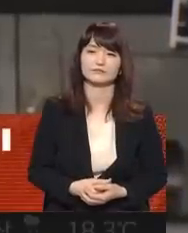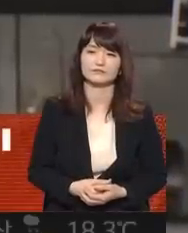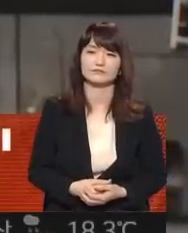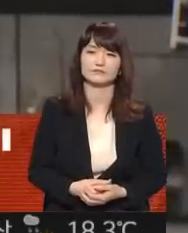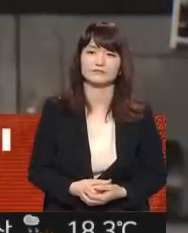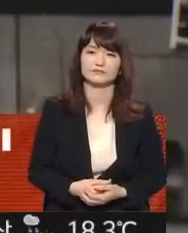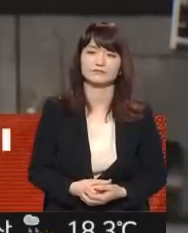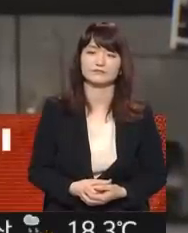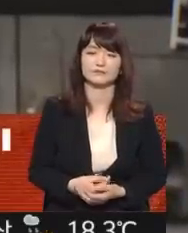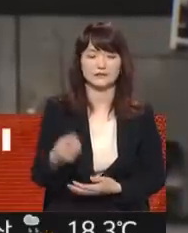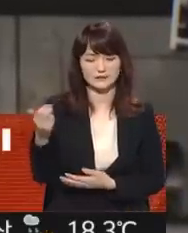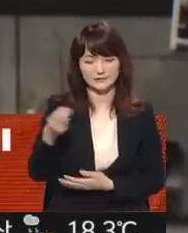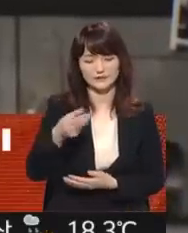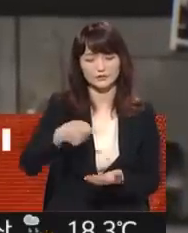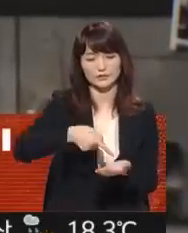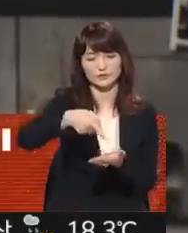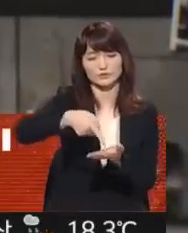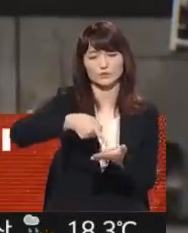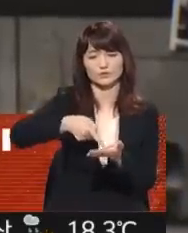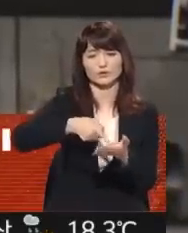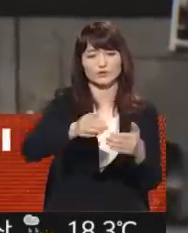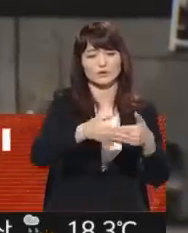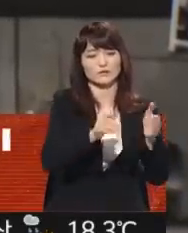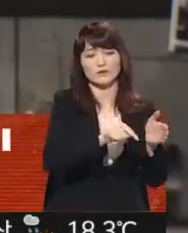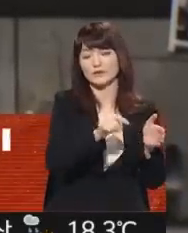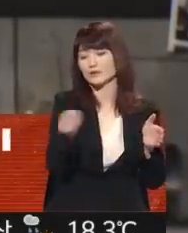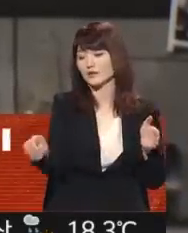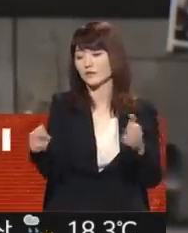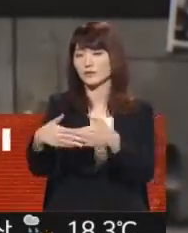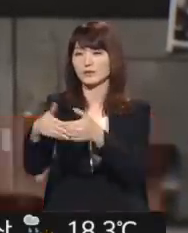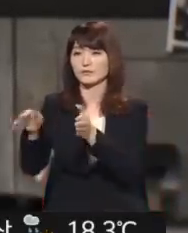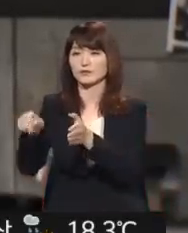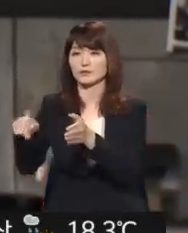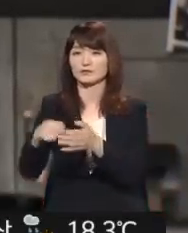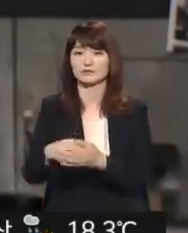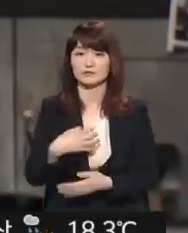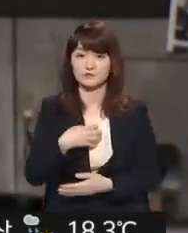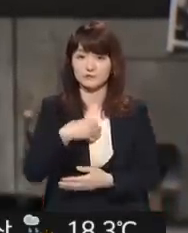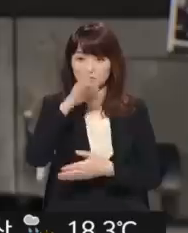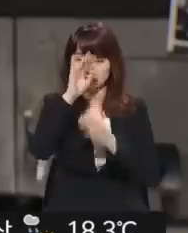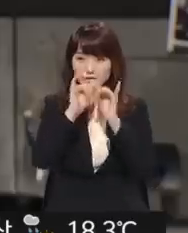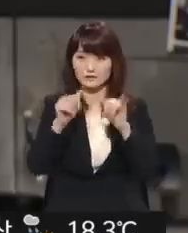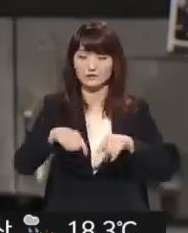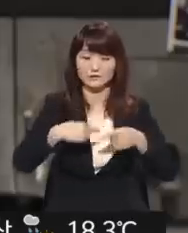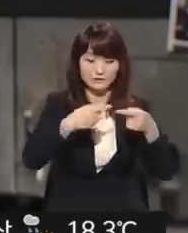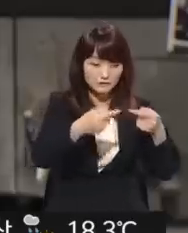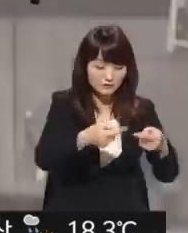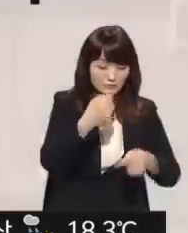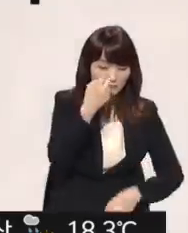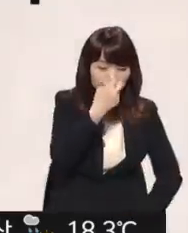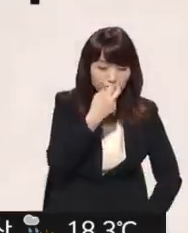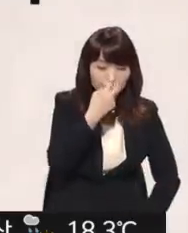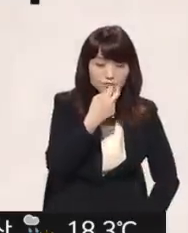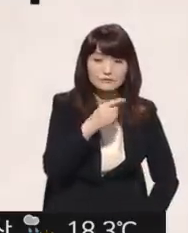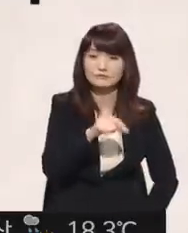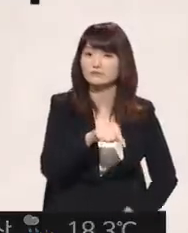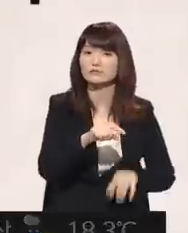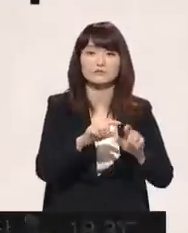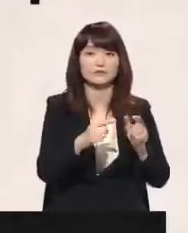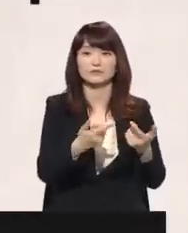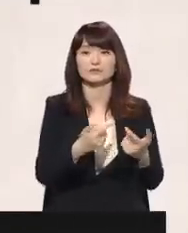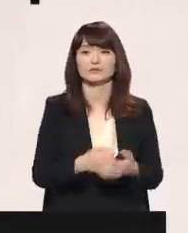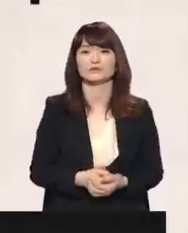수술이고 들으신 것처럼 옆에도 이제 수술실이 있었고 특별히 위험한 환자 같은 경우에는 계속해서 보고 있는데 그렇지 않은 경우에는